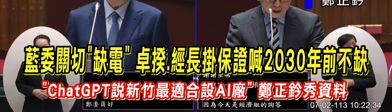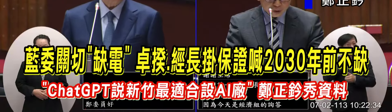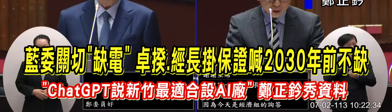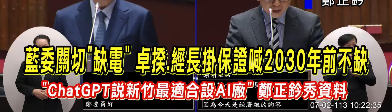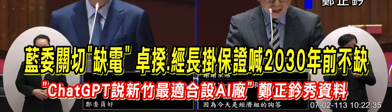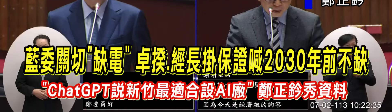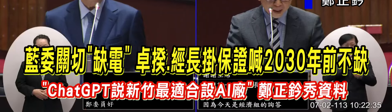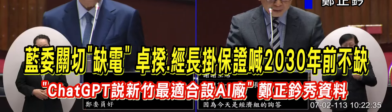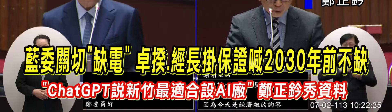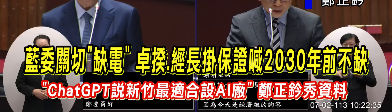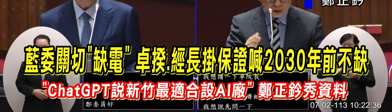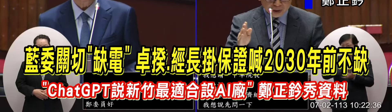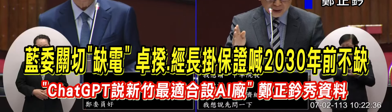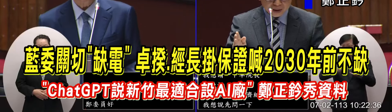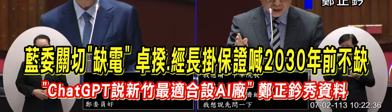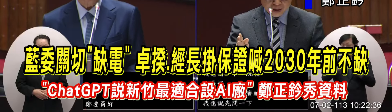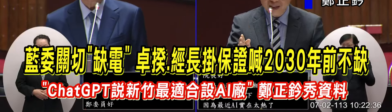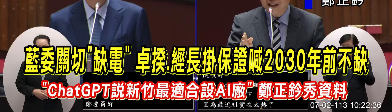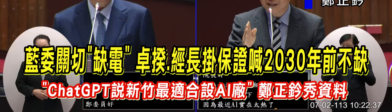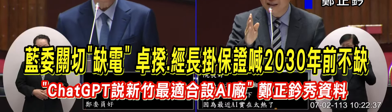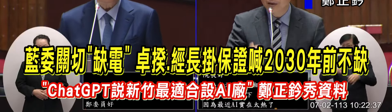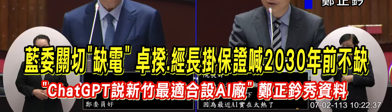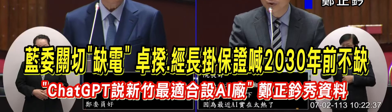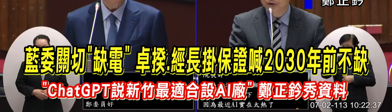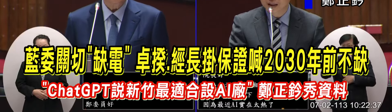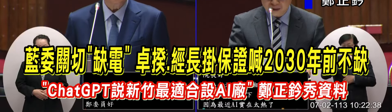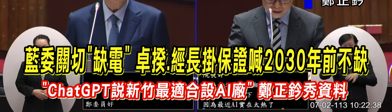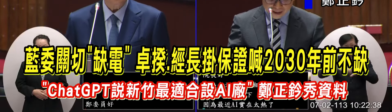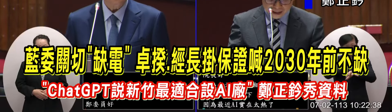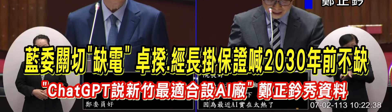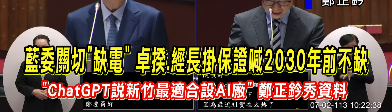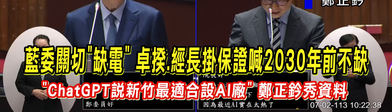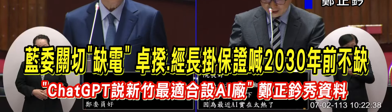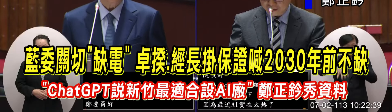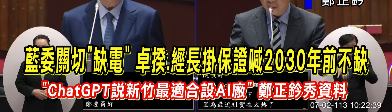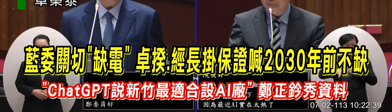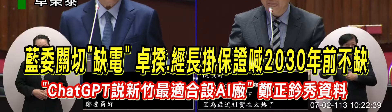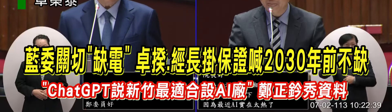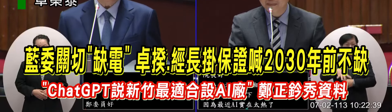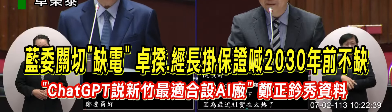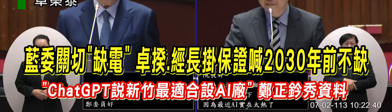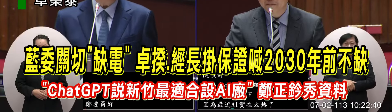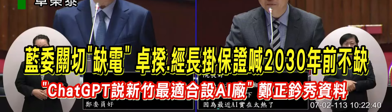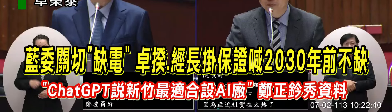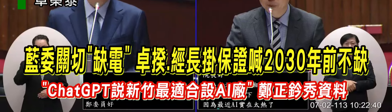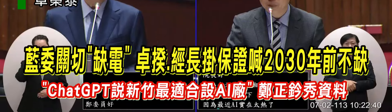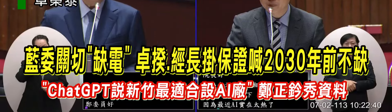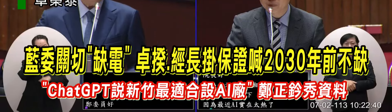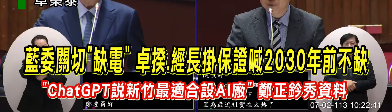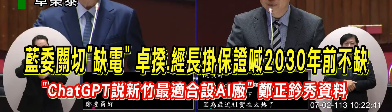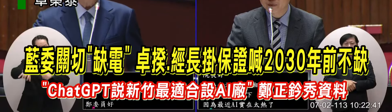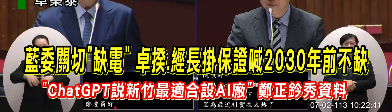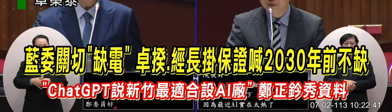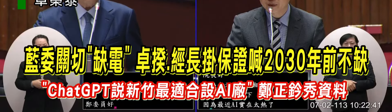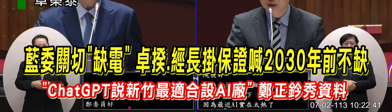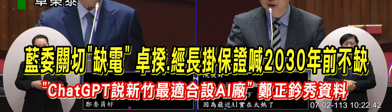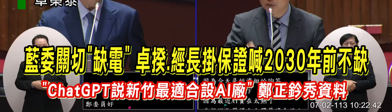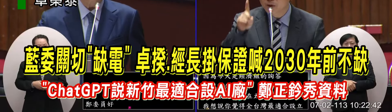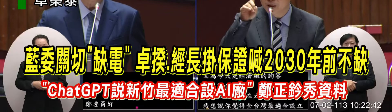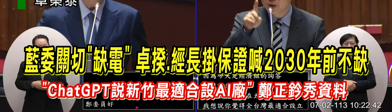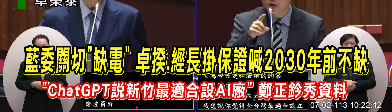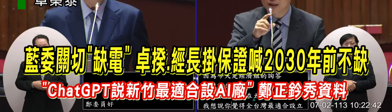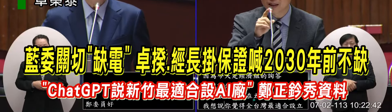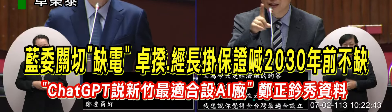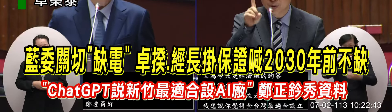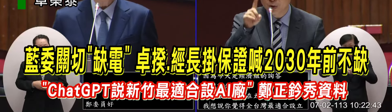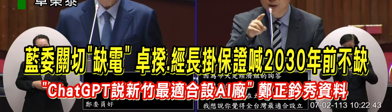你觉得全台湾最适合设立 AI 生态园区的地方在哪里？ 台湾应该很多地方都有这样的，